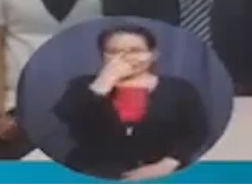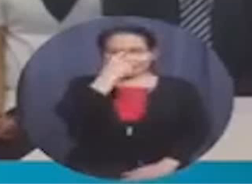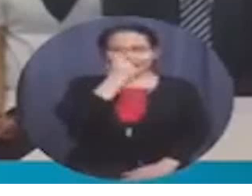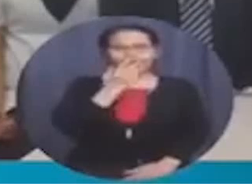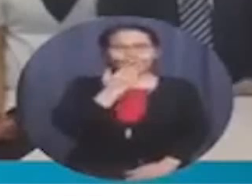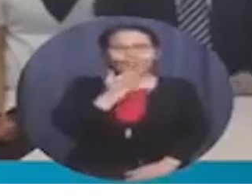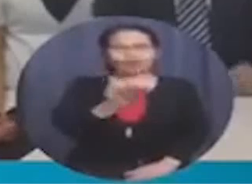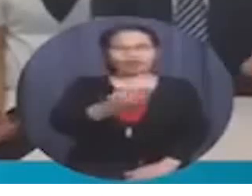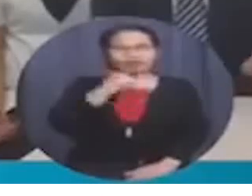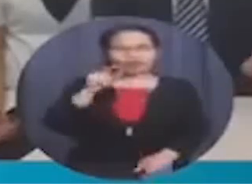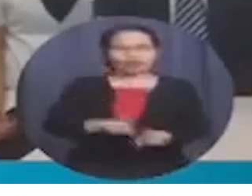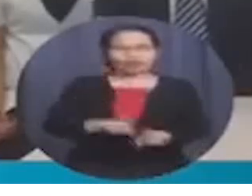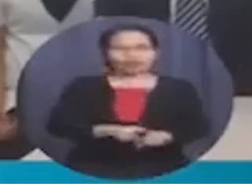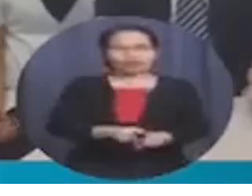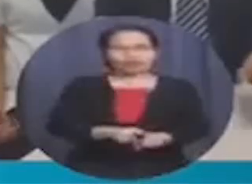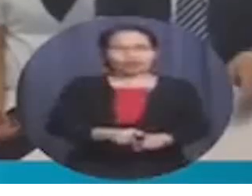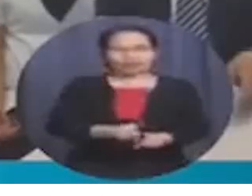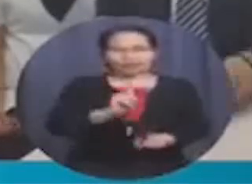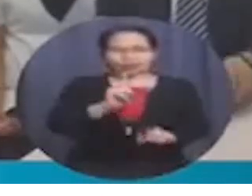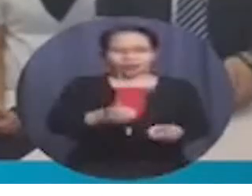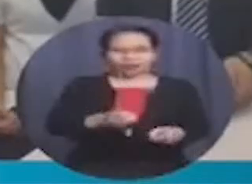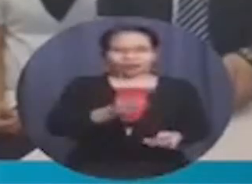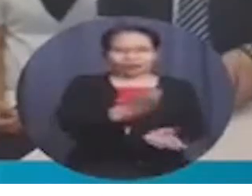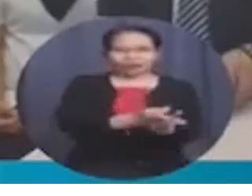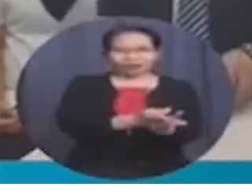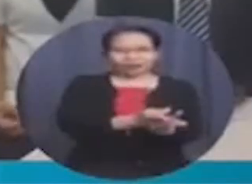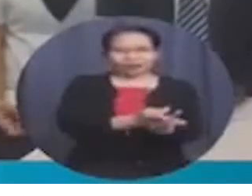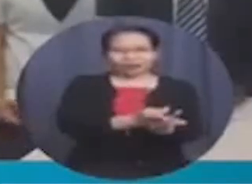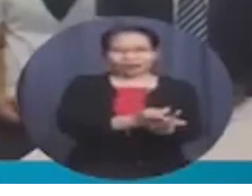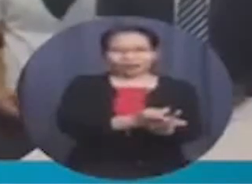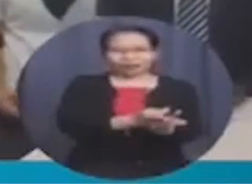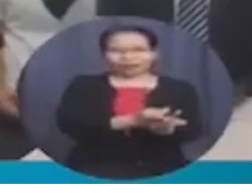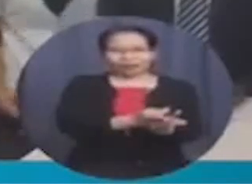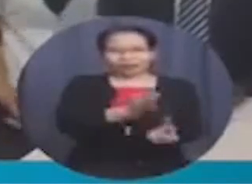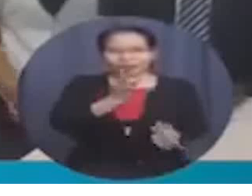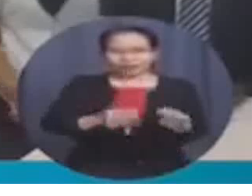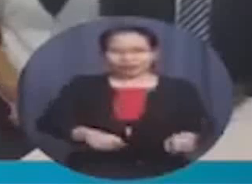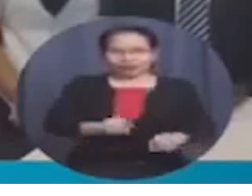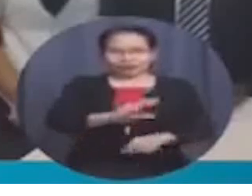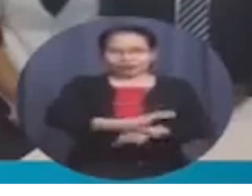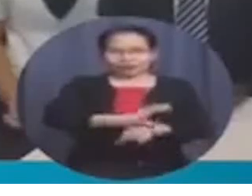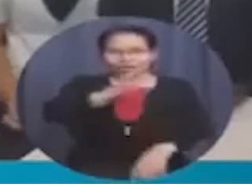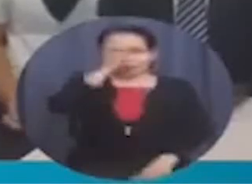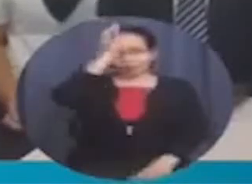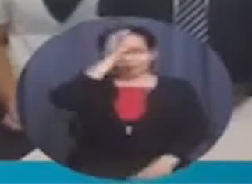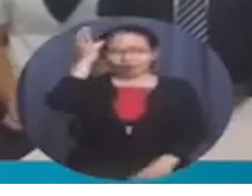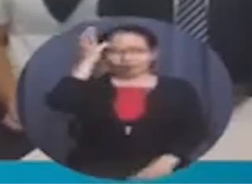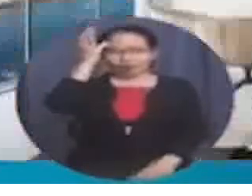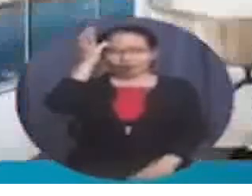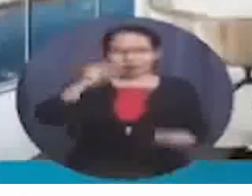Salamat din, kapatid. Isang sagot na prangka. Pag pumunta ka sa simbahang Katoliko,